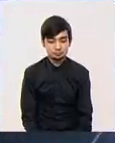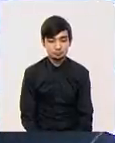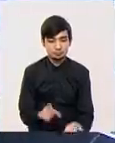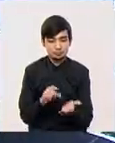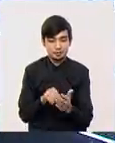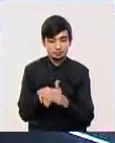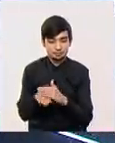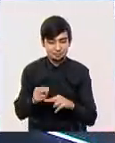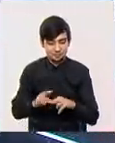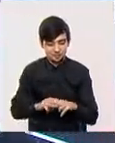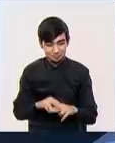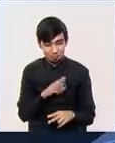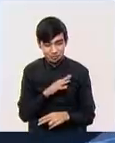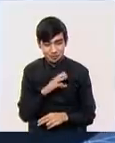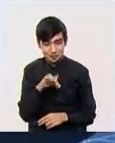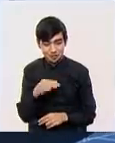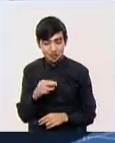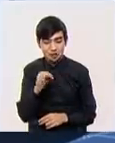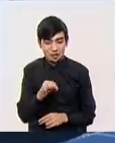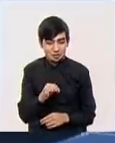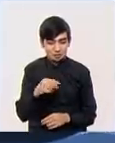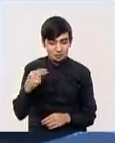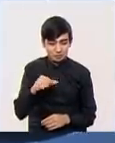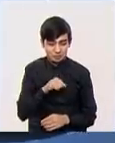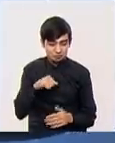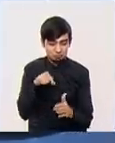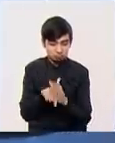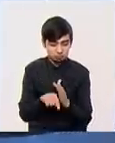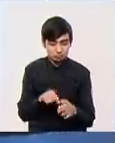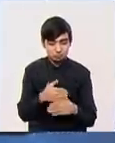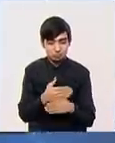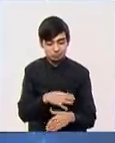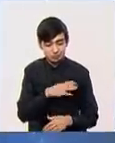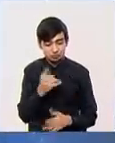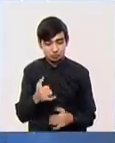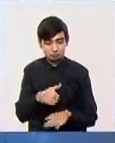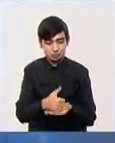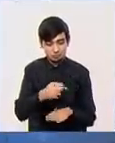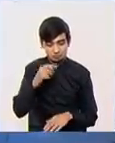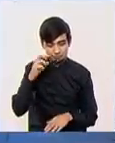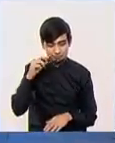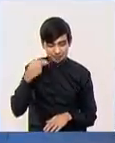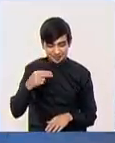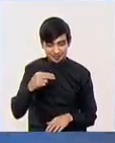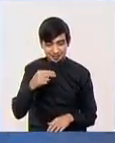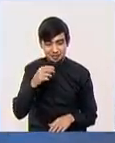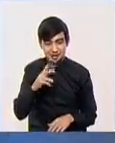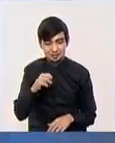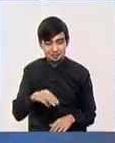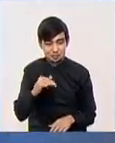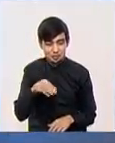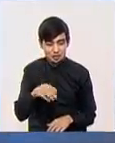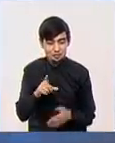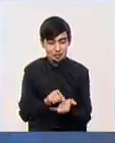Зейнетақы қорындағы ақшаның пайдалану мәселесіне ақыры президент араласты. Бүгін мемлекет басшысы Қасым-Жомарт Тоқаев үкіметке зейнетақы қорындағы